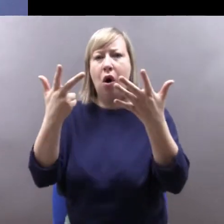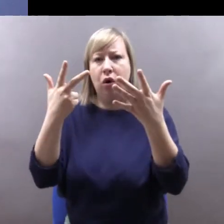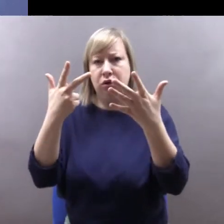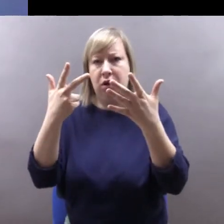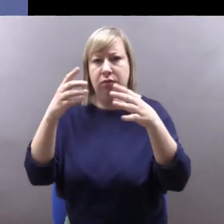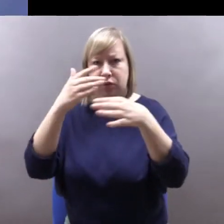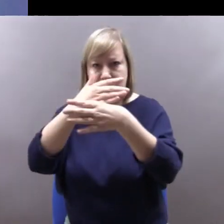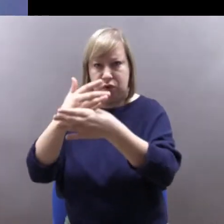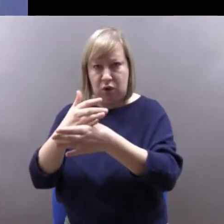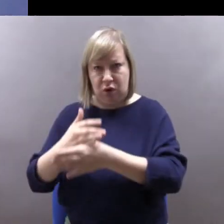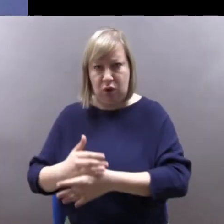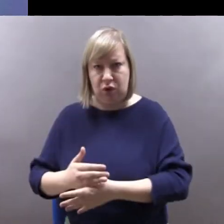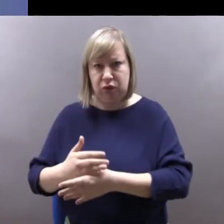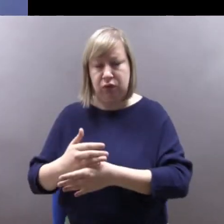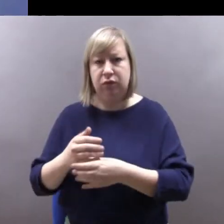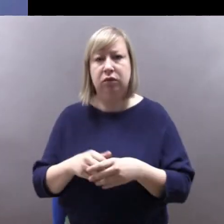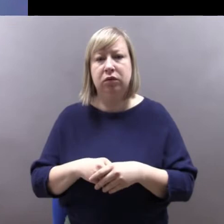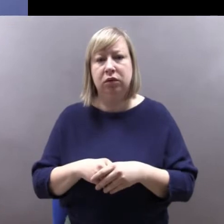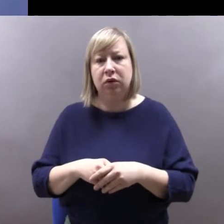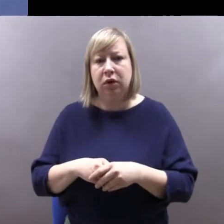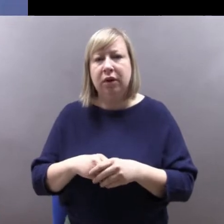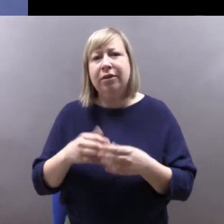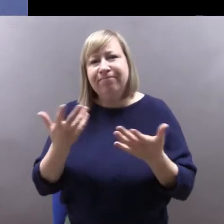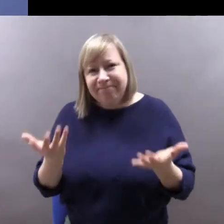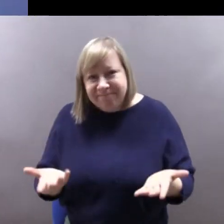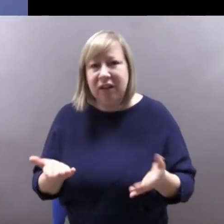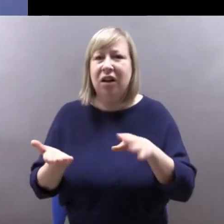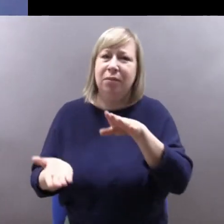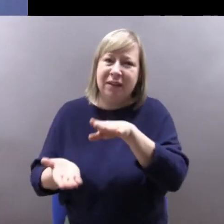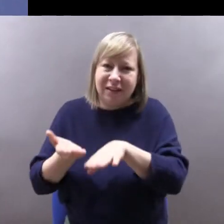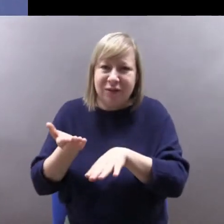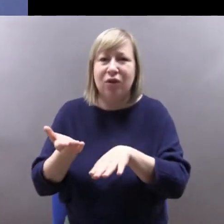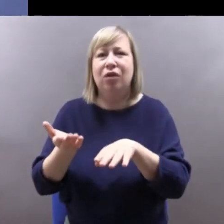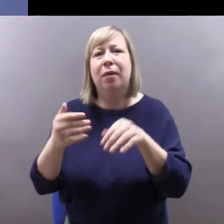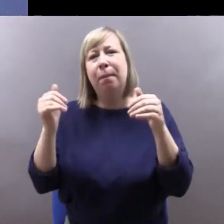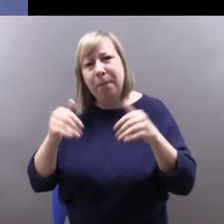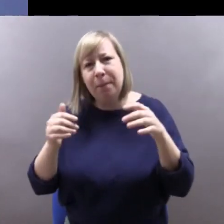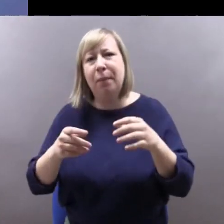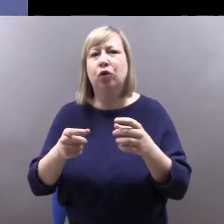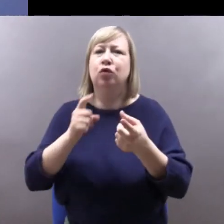ta platforma mogłaby szybciej chodzić, jeździć, w jedną w górę czy w dół. No